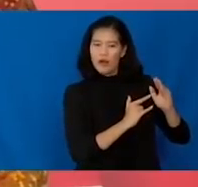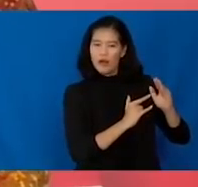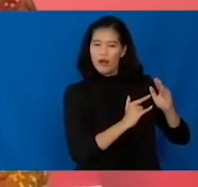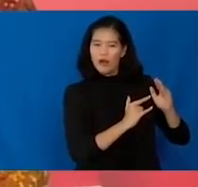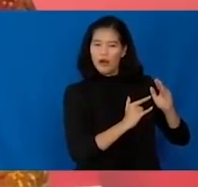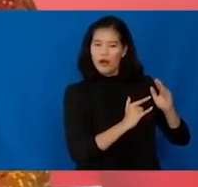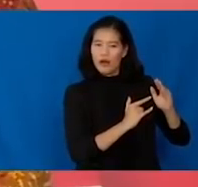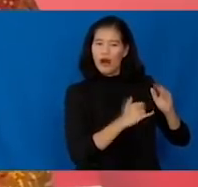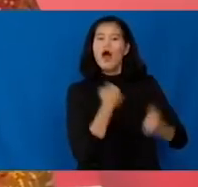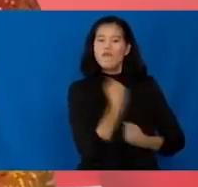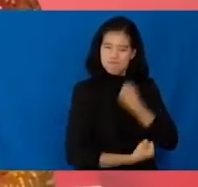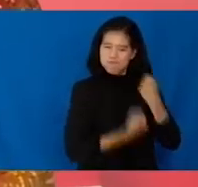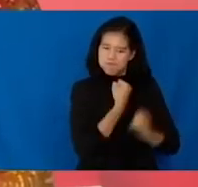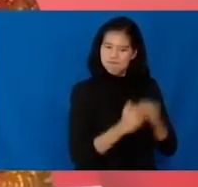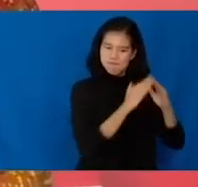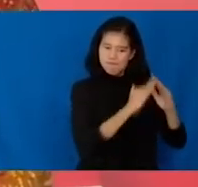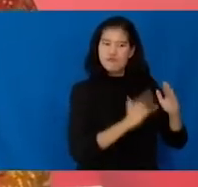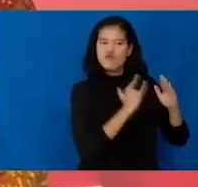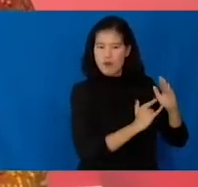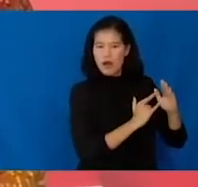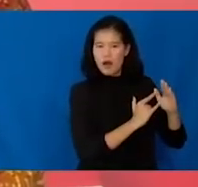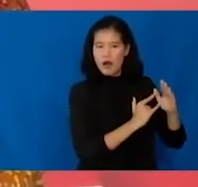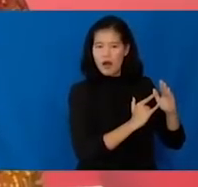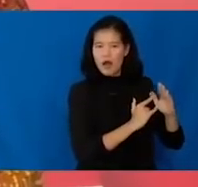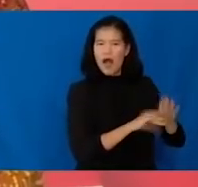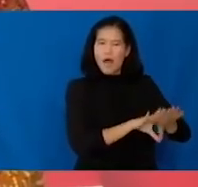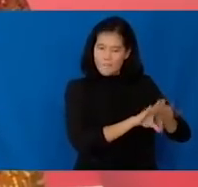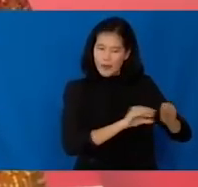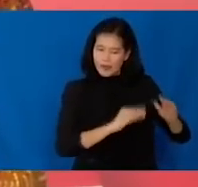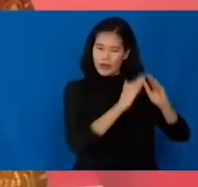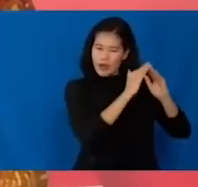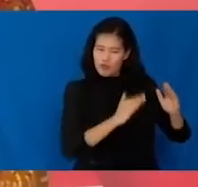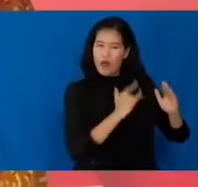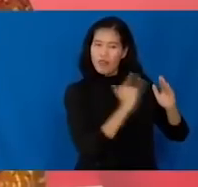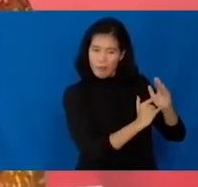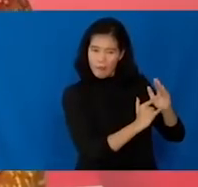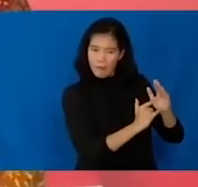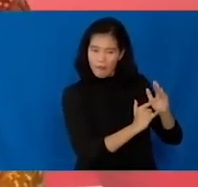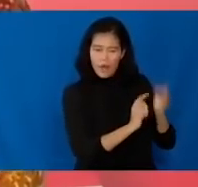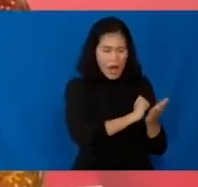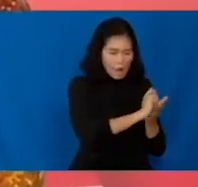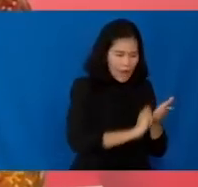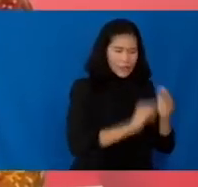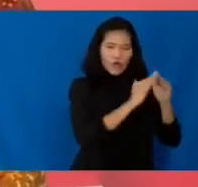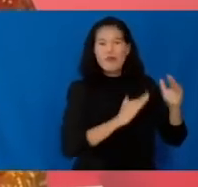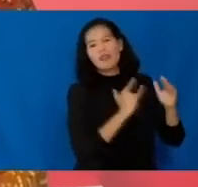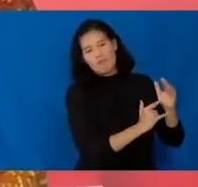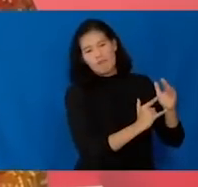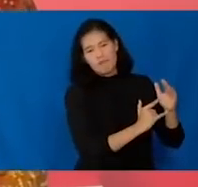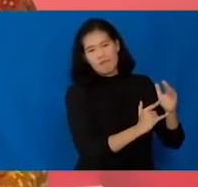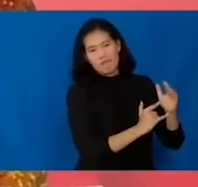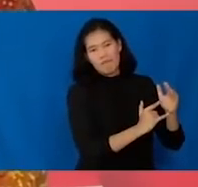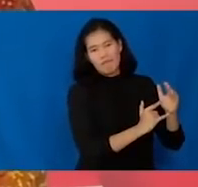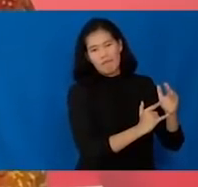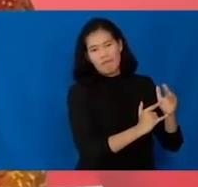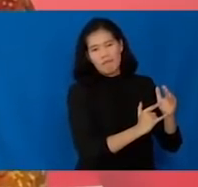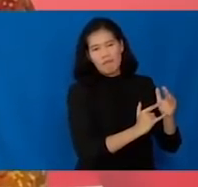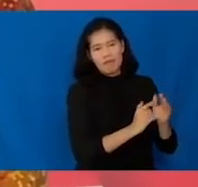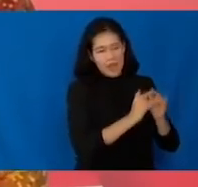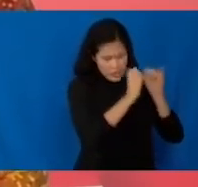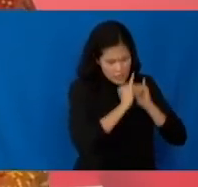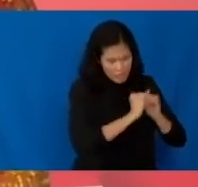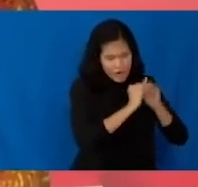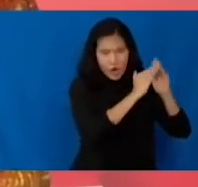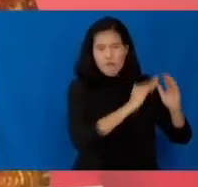produktiflah di rumah Bekerjalah dari rumah Belajarlah dari rumah dan beribadahlah